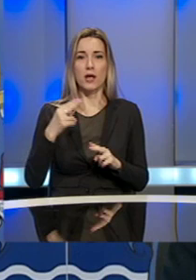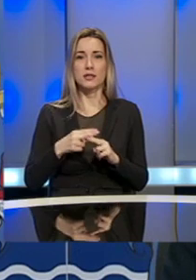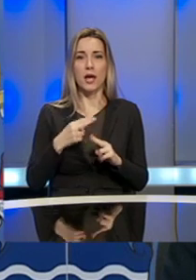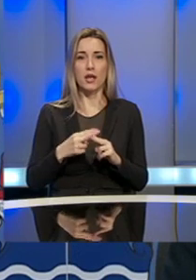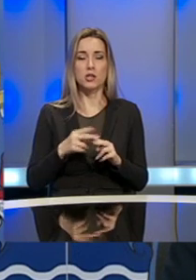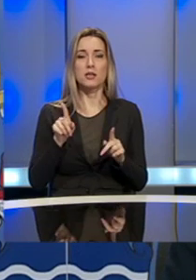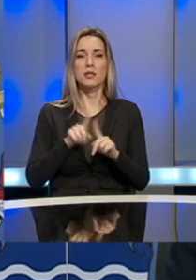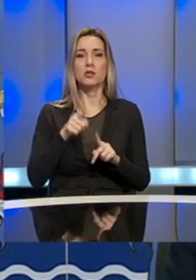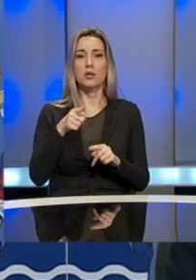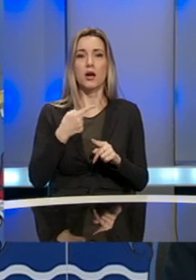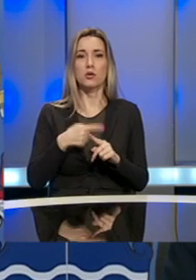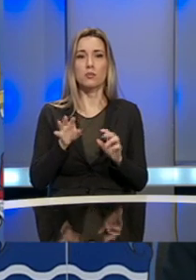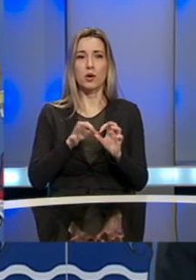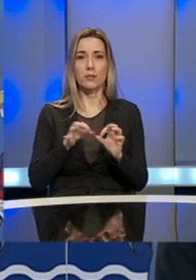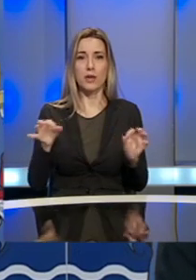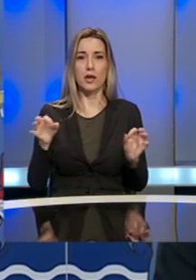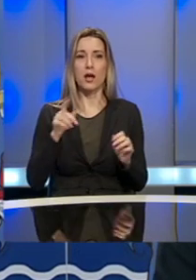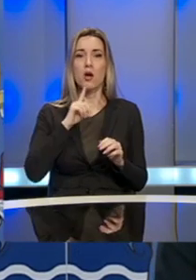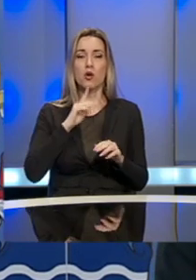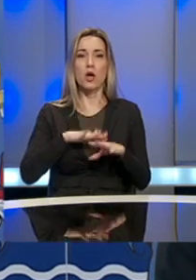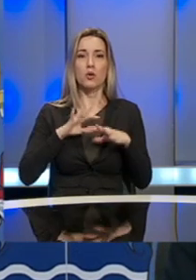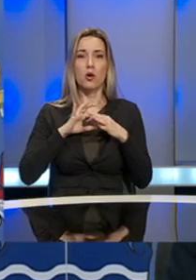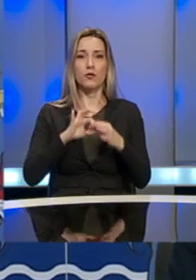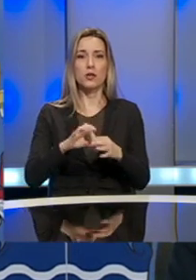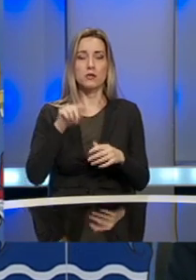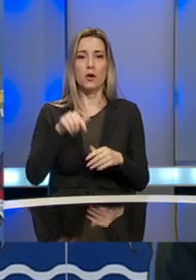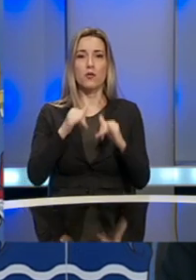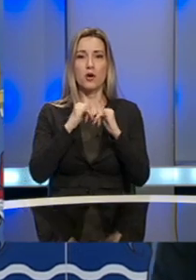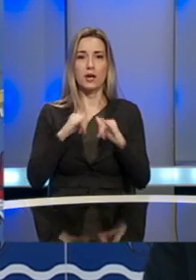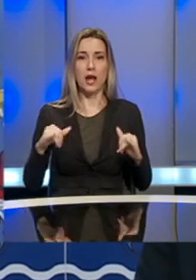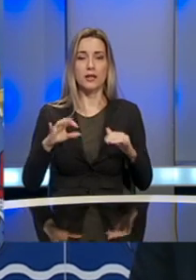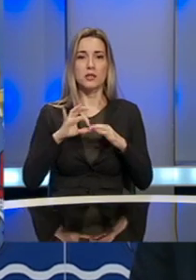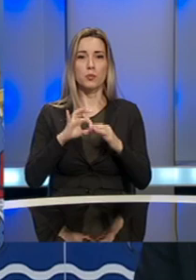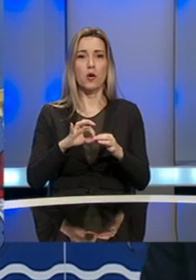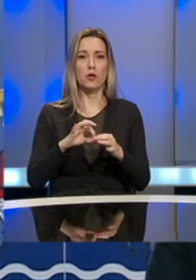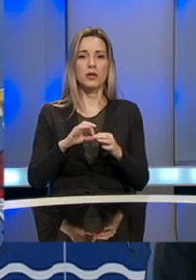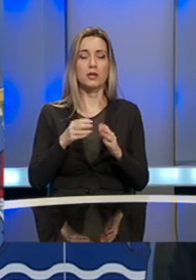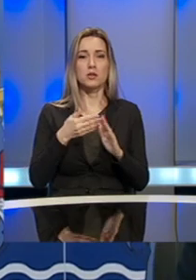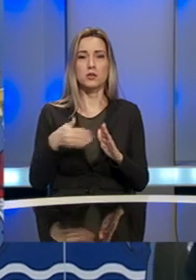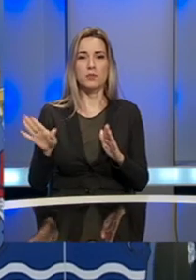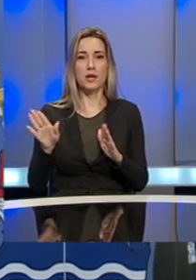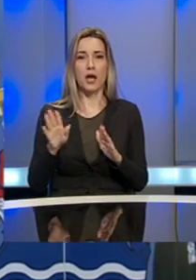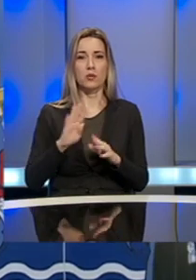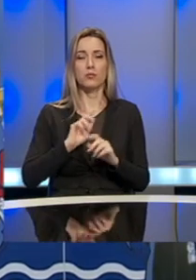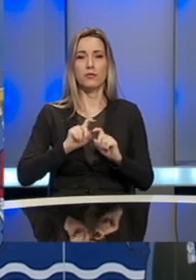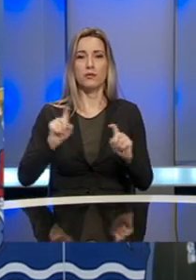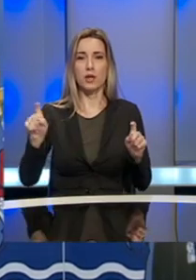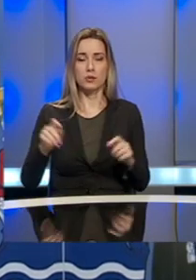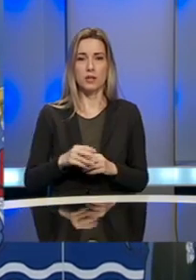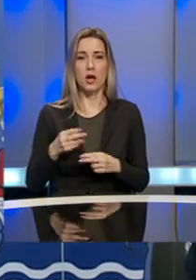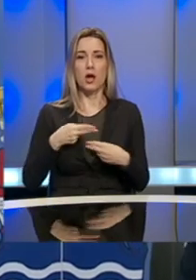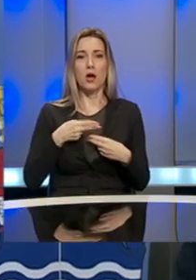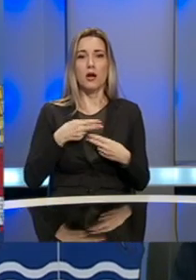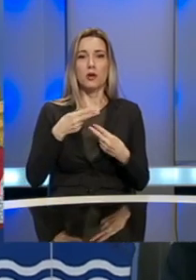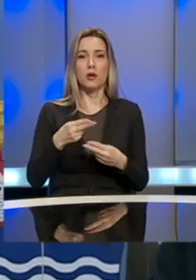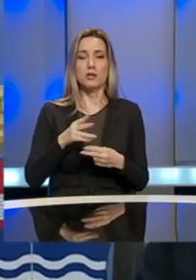isto tako i zbog mjera koje rukovodstvo ovog grada sprovodi na suzbijanju koronavirusa. Gost jutra